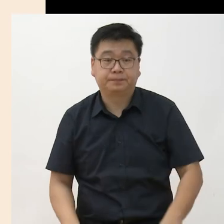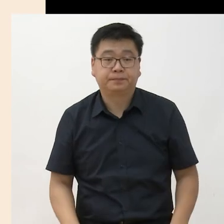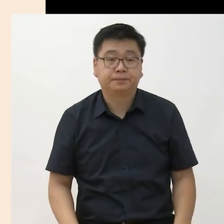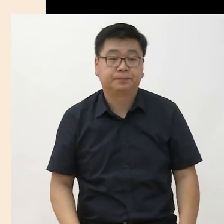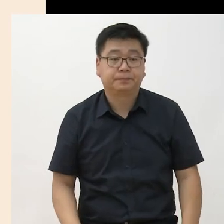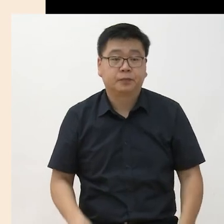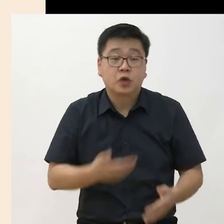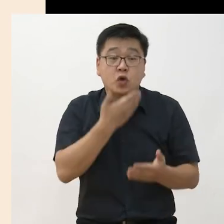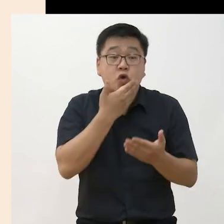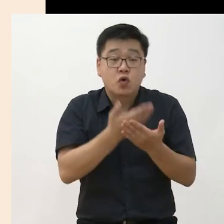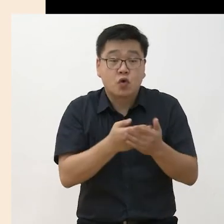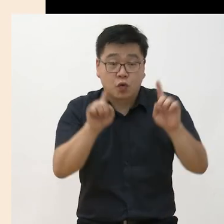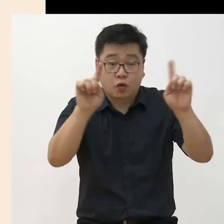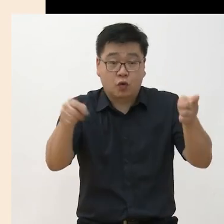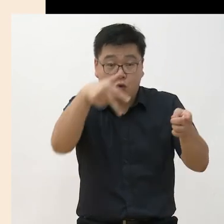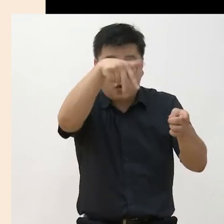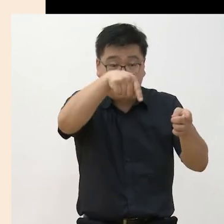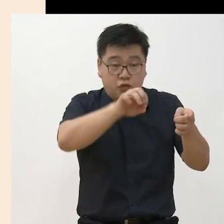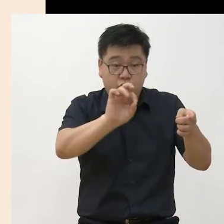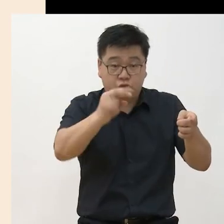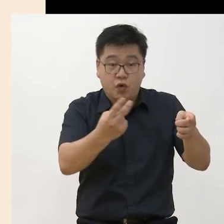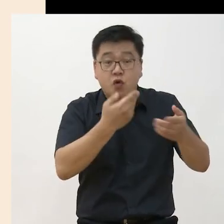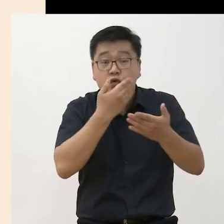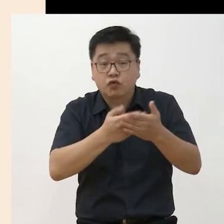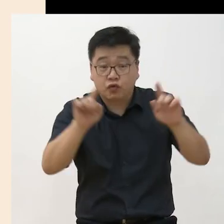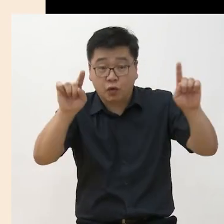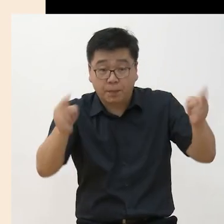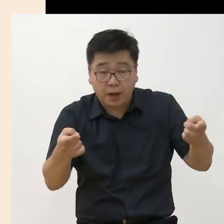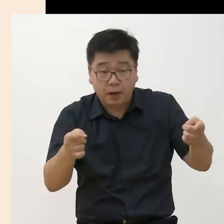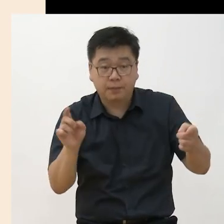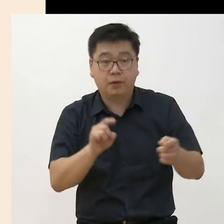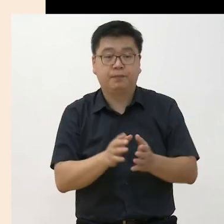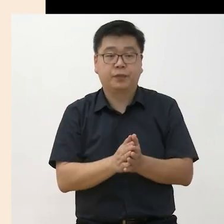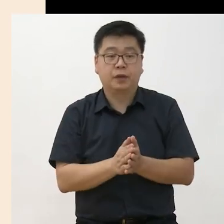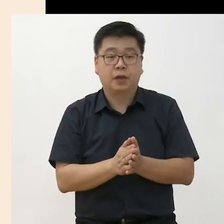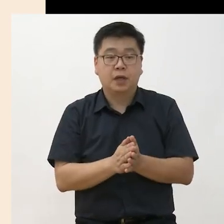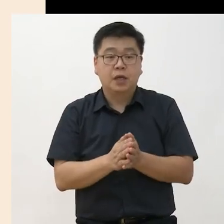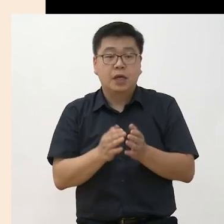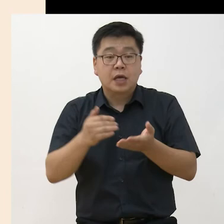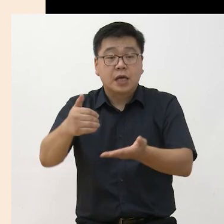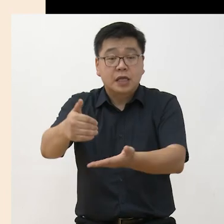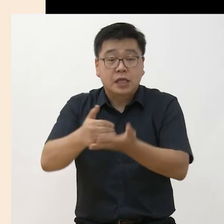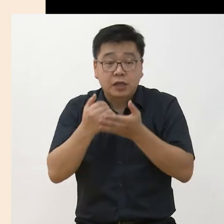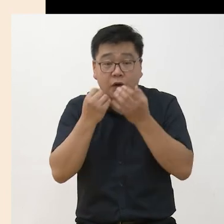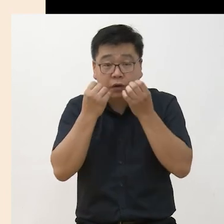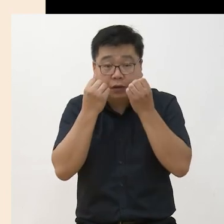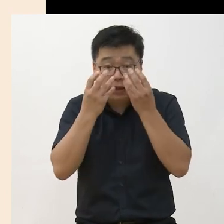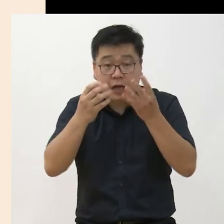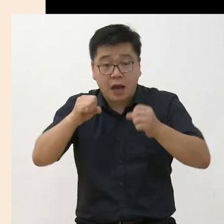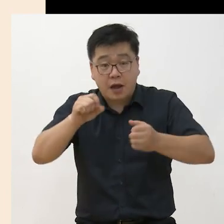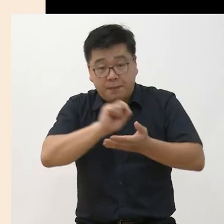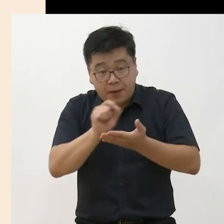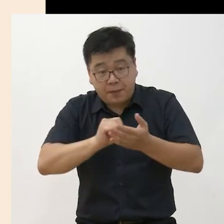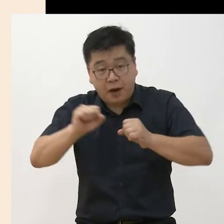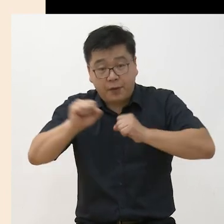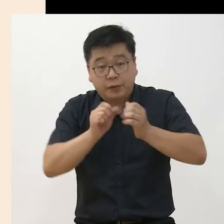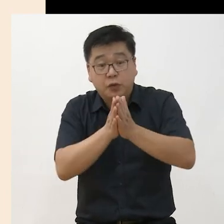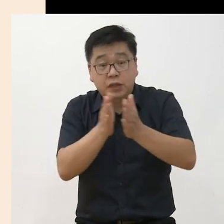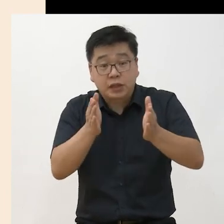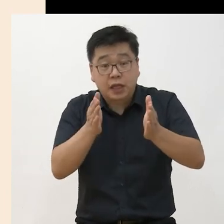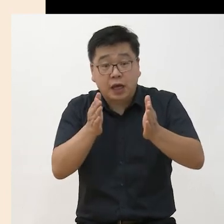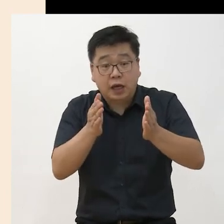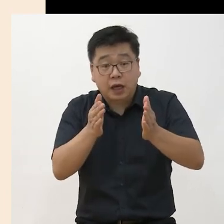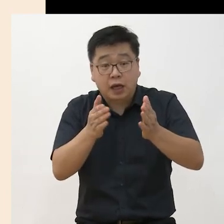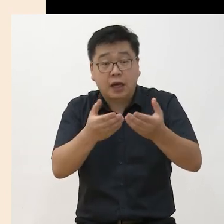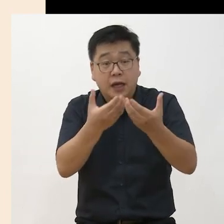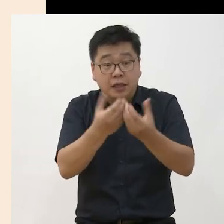이제 중요라고 포시된 내용은요, 신청 분야에서 창작 활동의 시작을 좀 저희가 예시를 한 내용인데요. 예, 그 신청